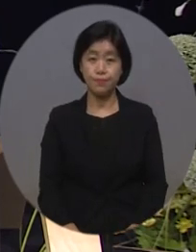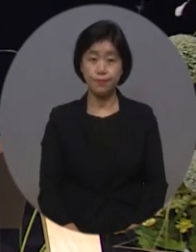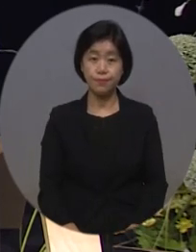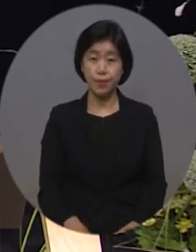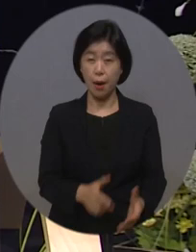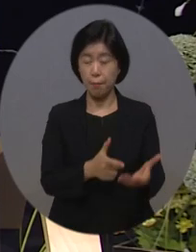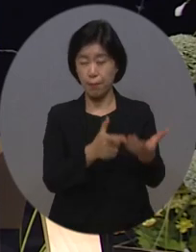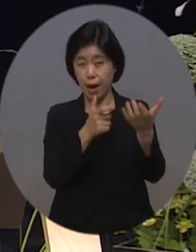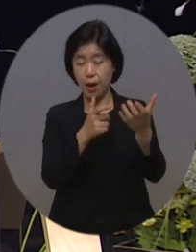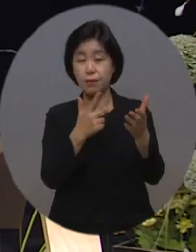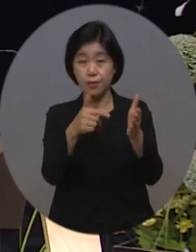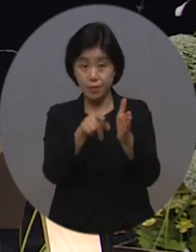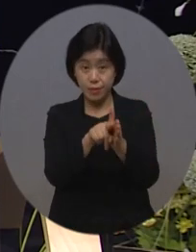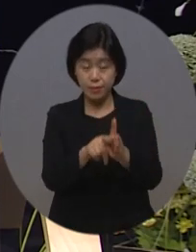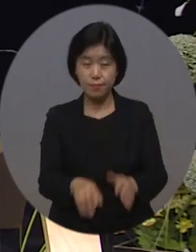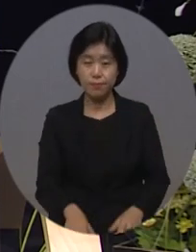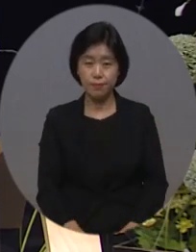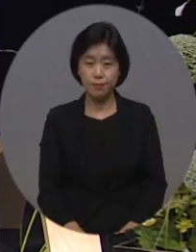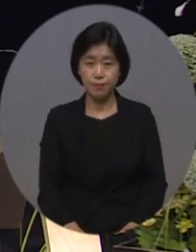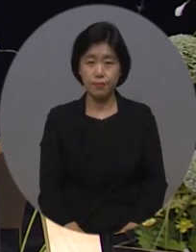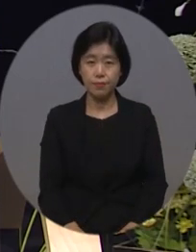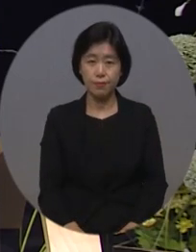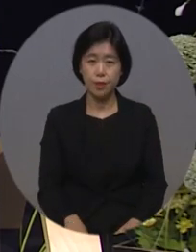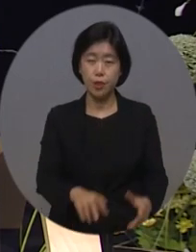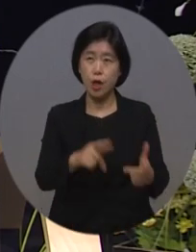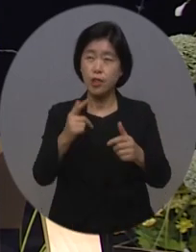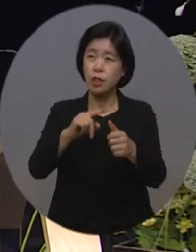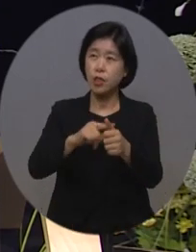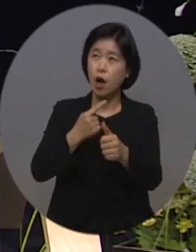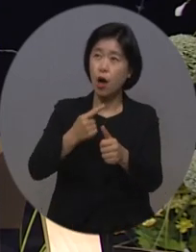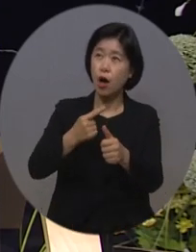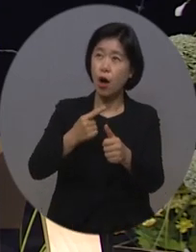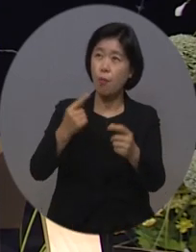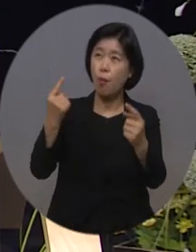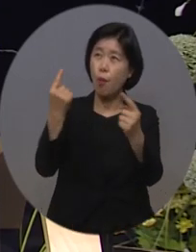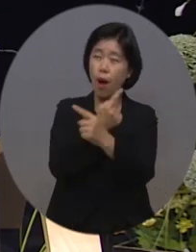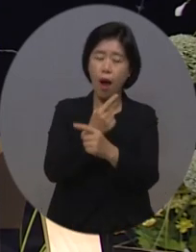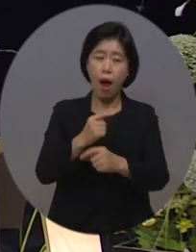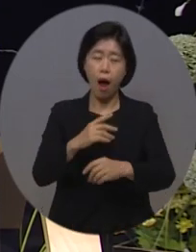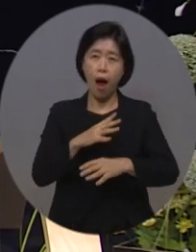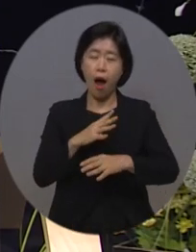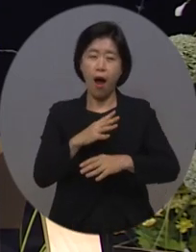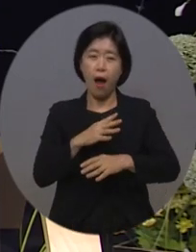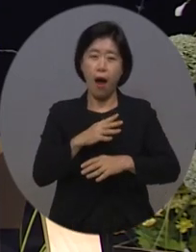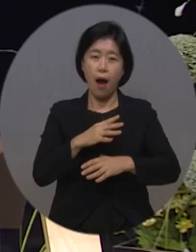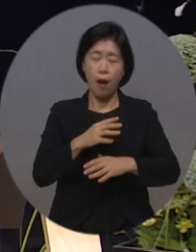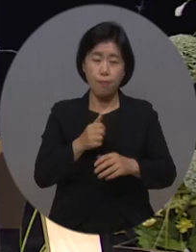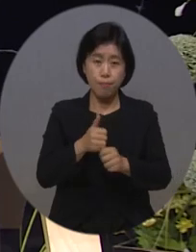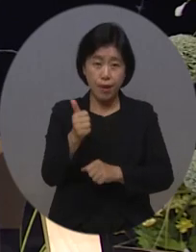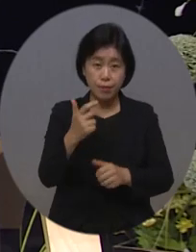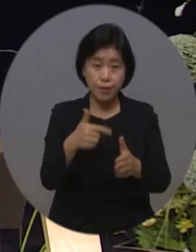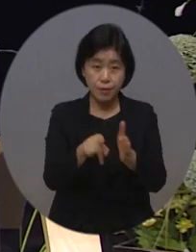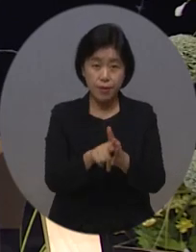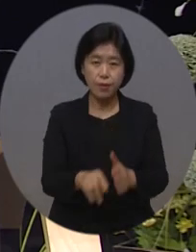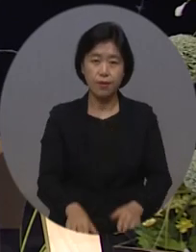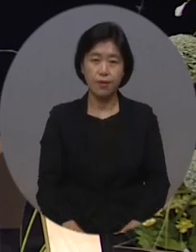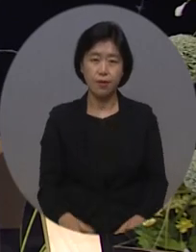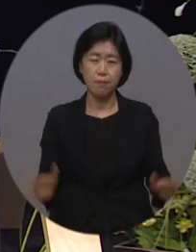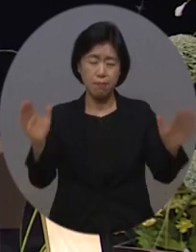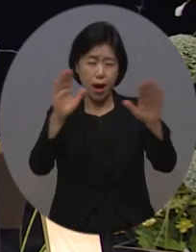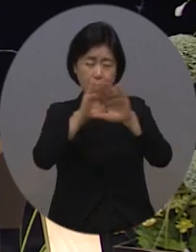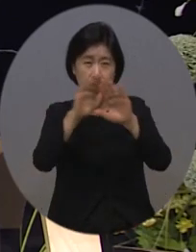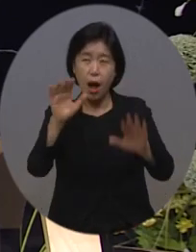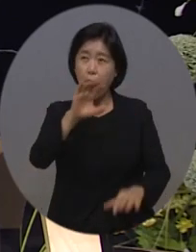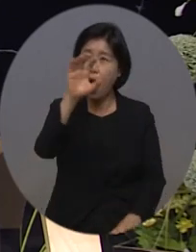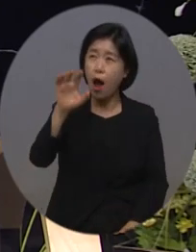사냥하기 위해, 개기월식의 두려움을 이기기 위해, 밤낮이 반복되는